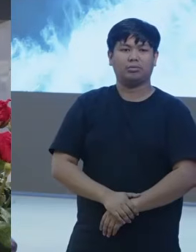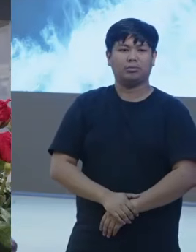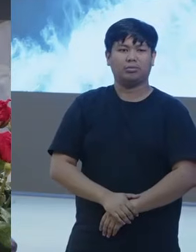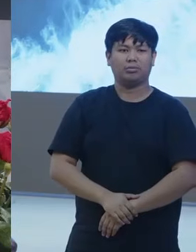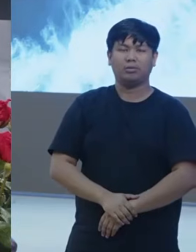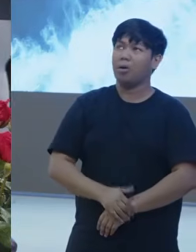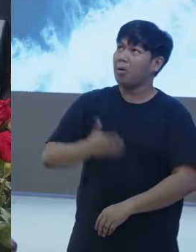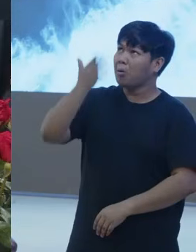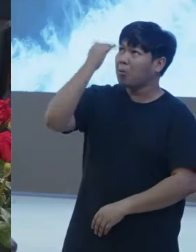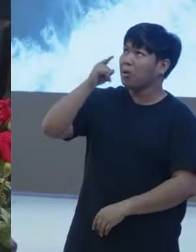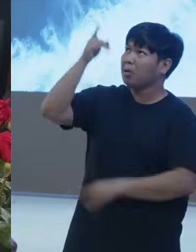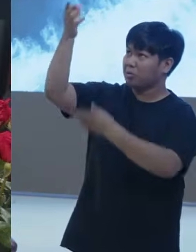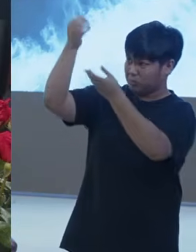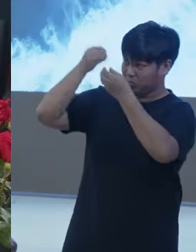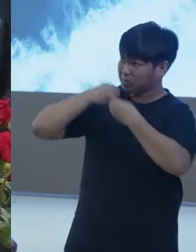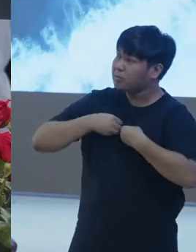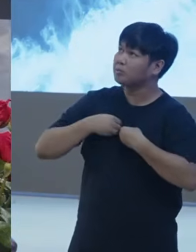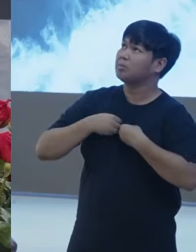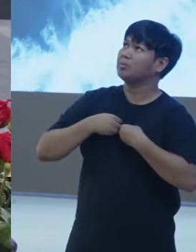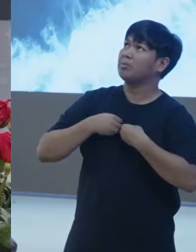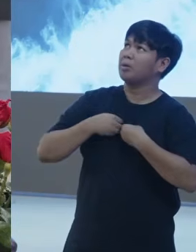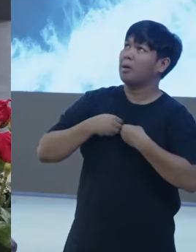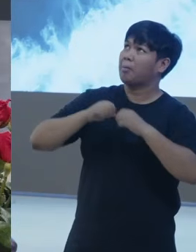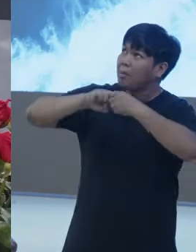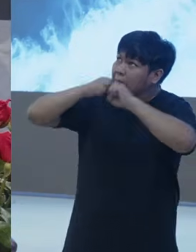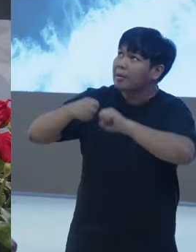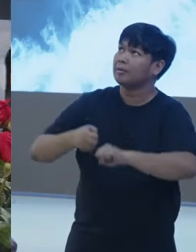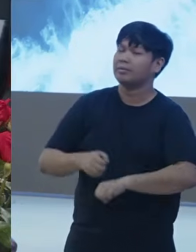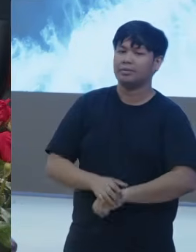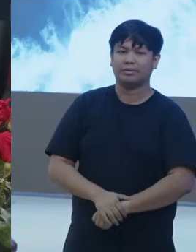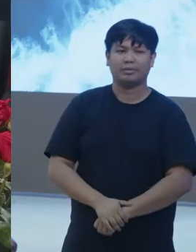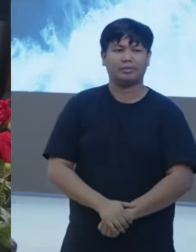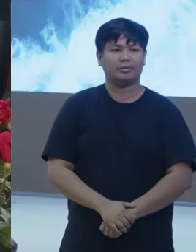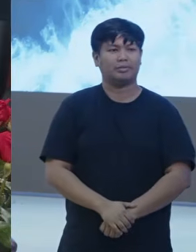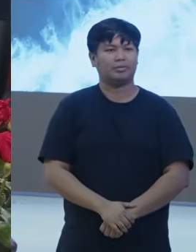Sabi nga ng iba, we are doing a Jonah.